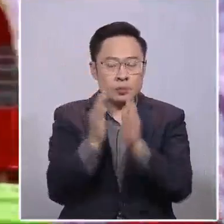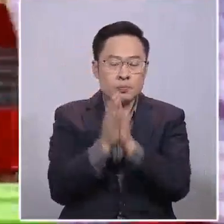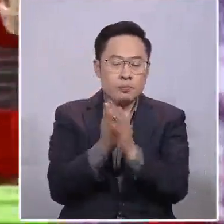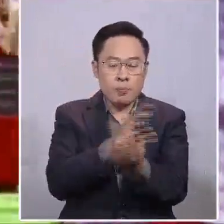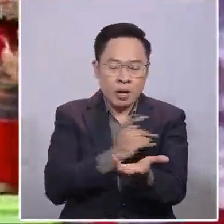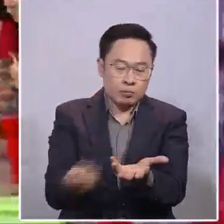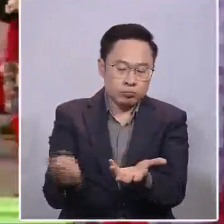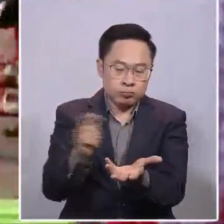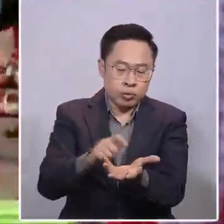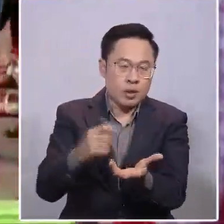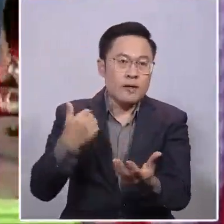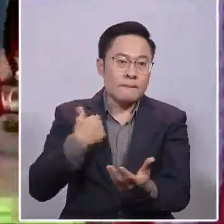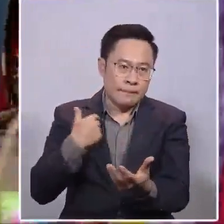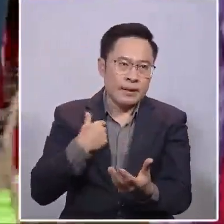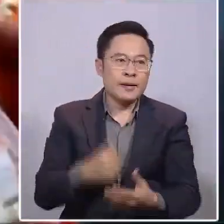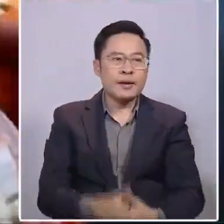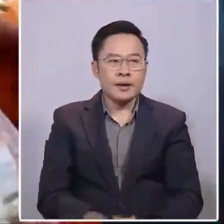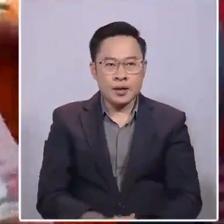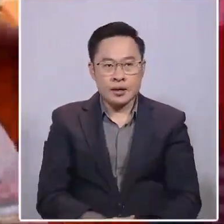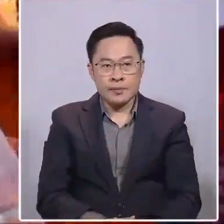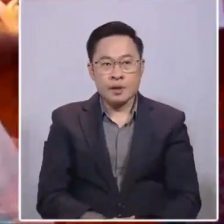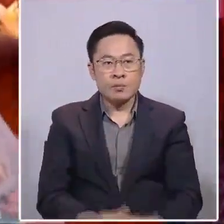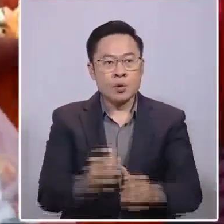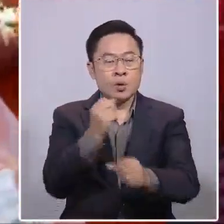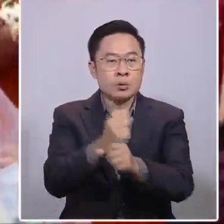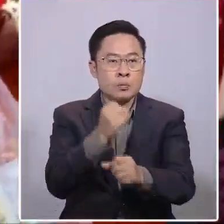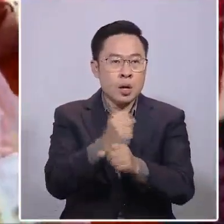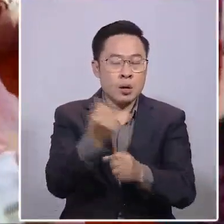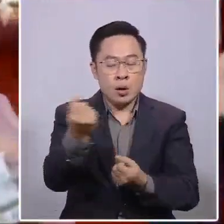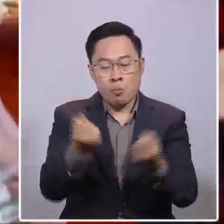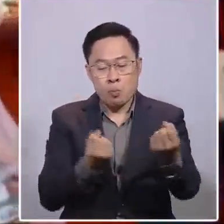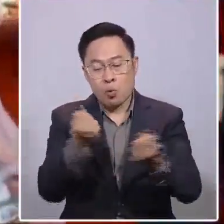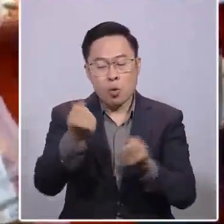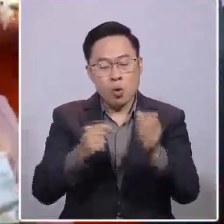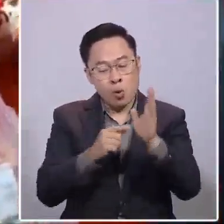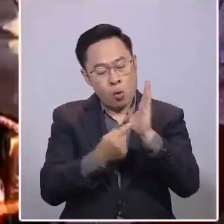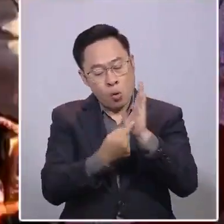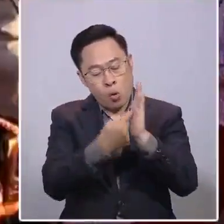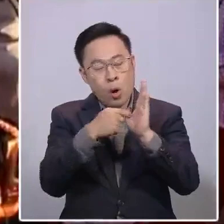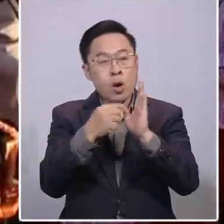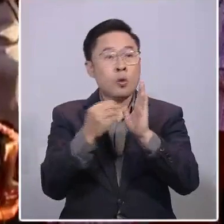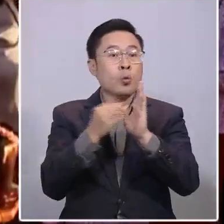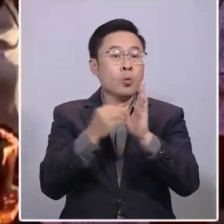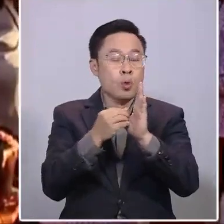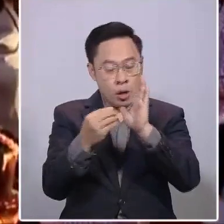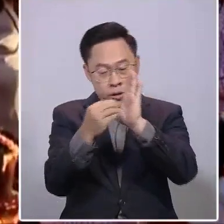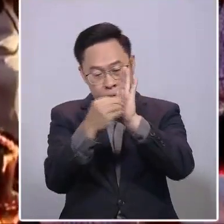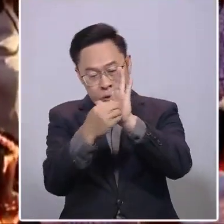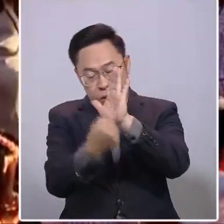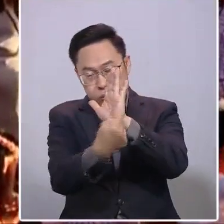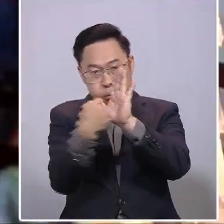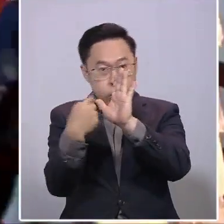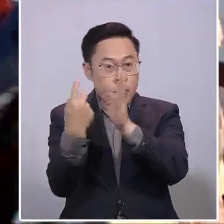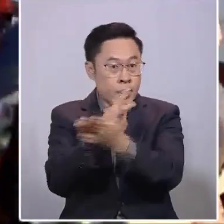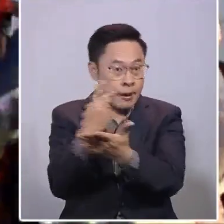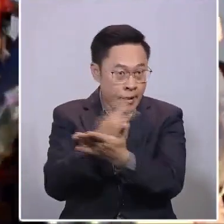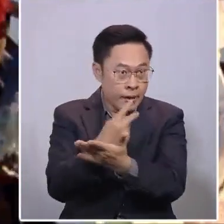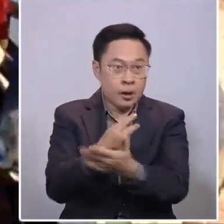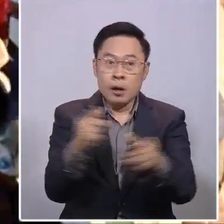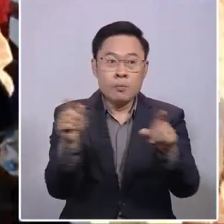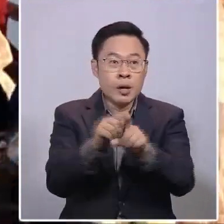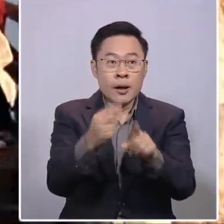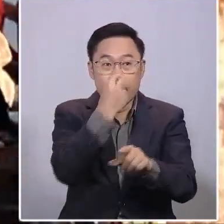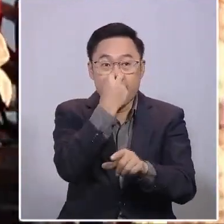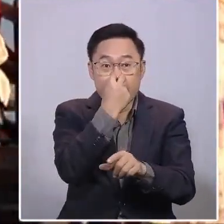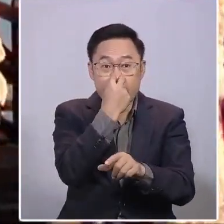ที่ยวเนี่ยนะฮะที่ขับรถเดินทางไกลกันมาหลายร้อยกิโลเมตรเนี่ยลดลงไปเลยนะคุณหน่อยแน่ ใช่ค่ะ คุณผู้ชมดูสิฮะเมื่อช่วงเช้าที่ผ่